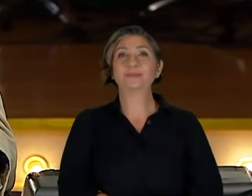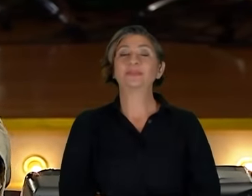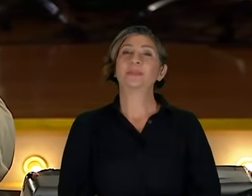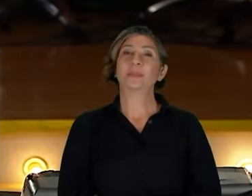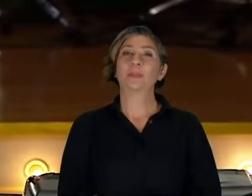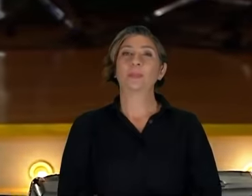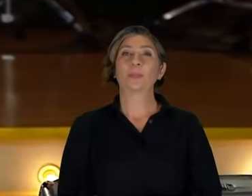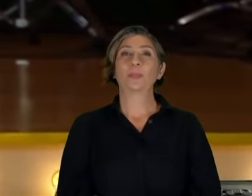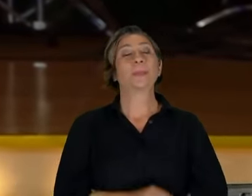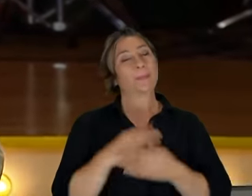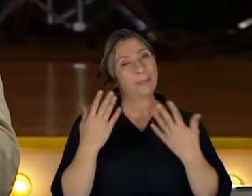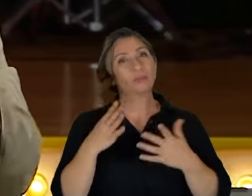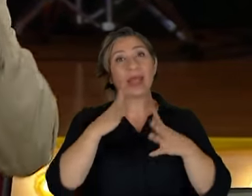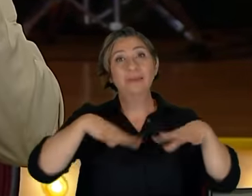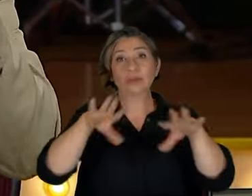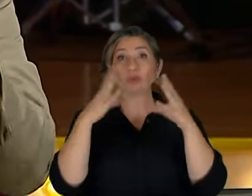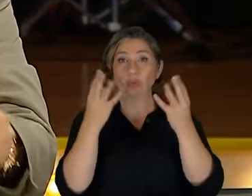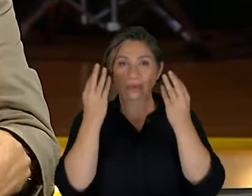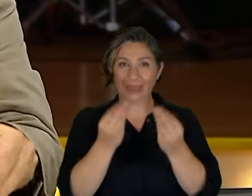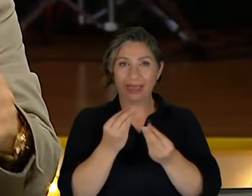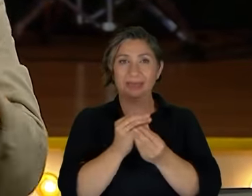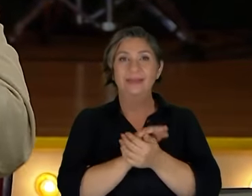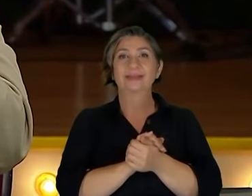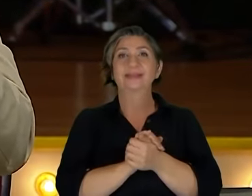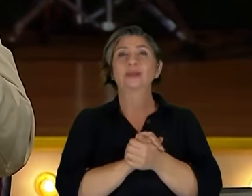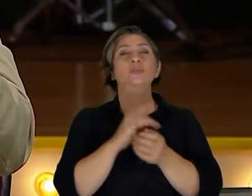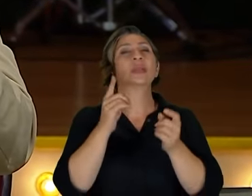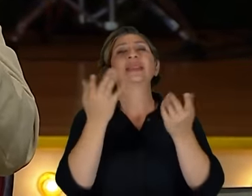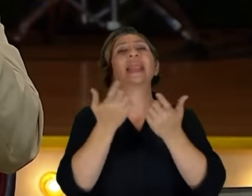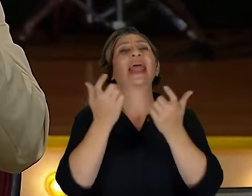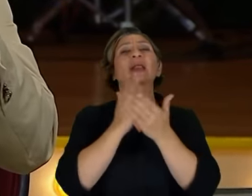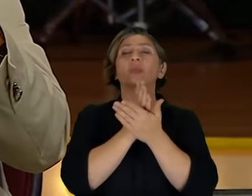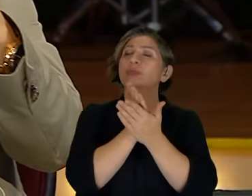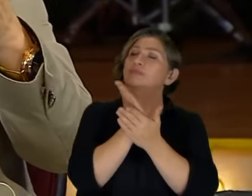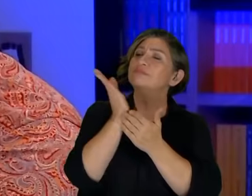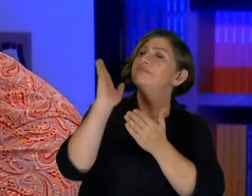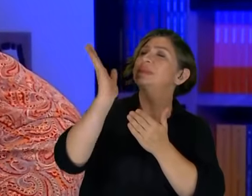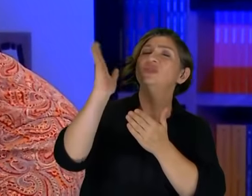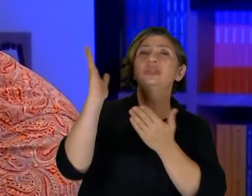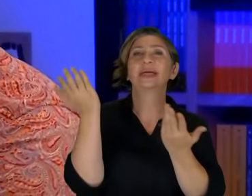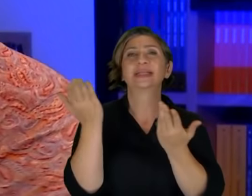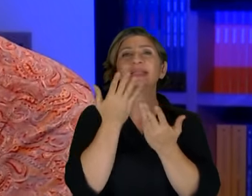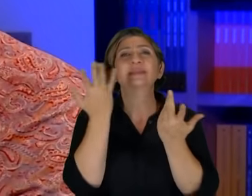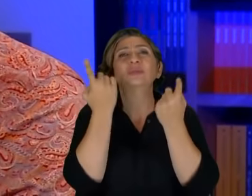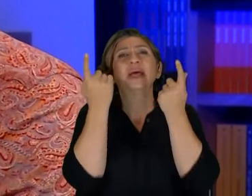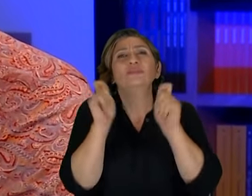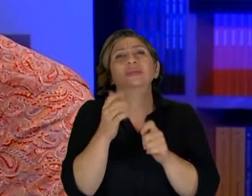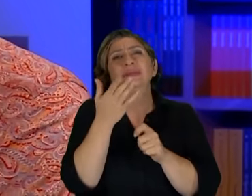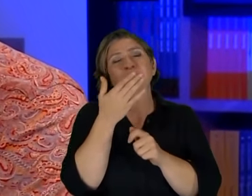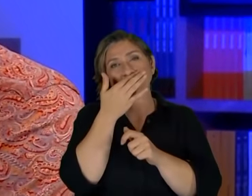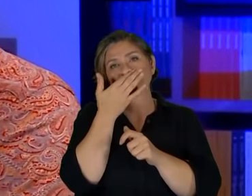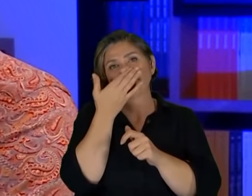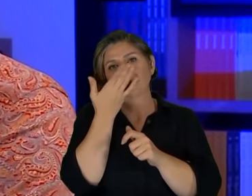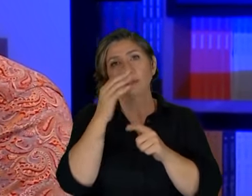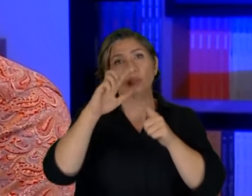Peki bunlar hepsi çok güzel. Bunlar nereye doğru gidecek sence? Yani bu nasıl bir şey yapacaksın?